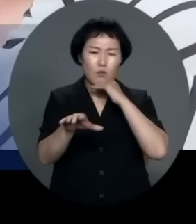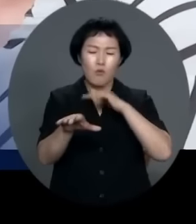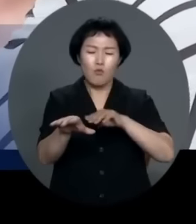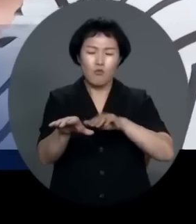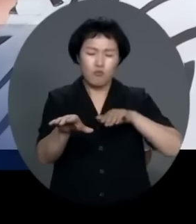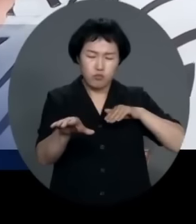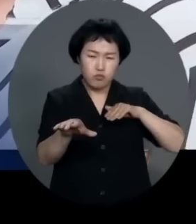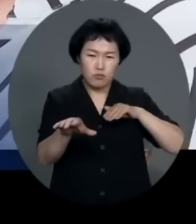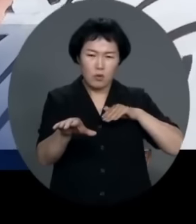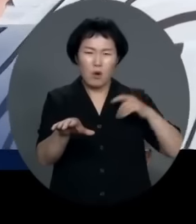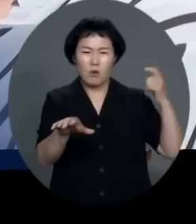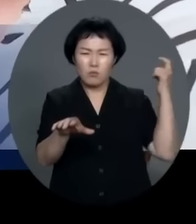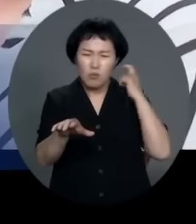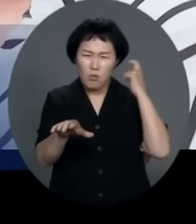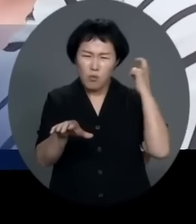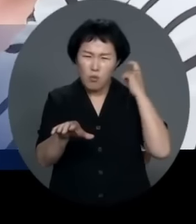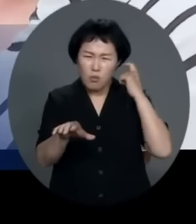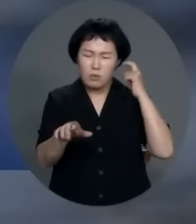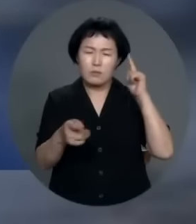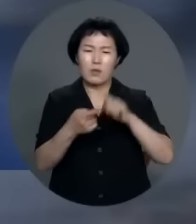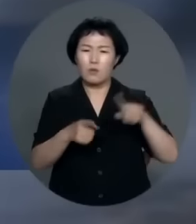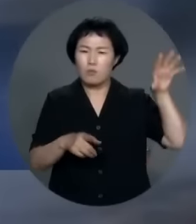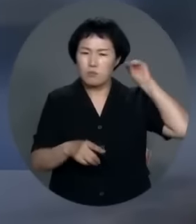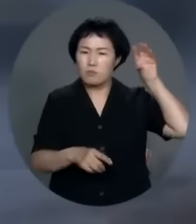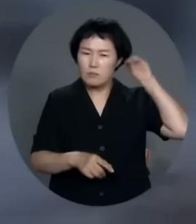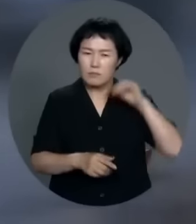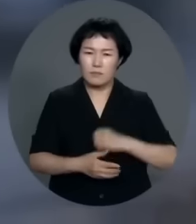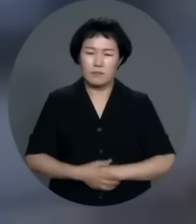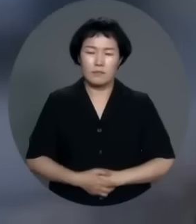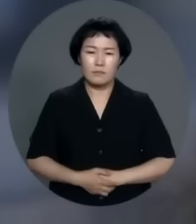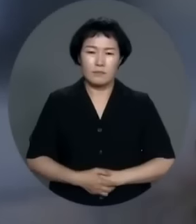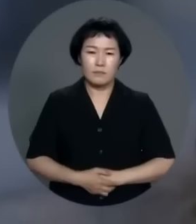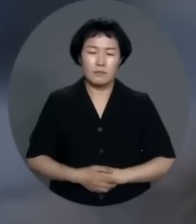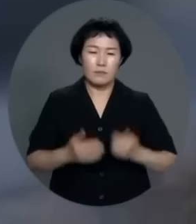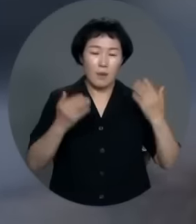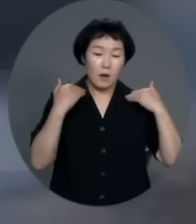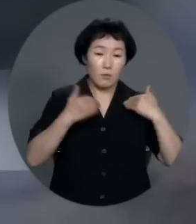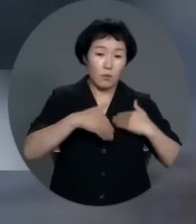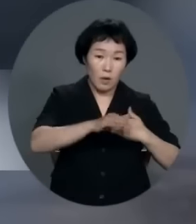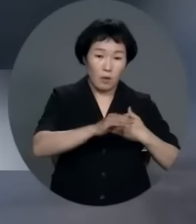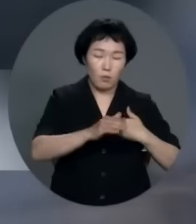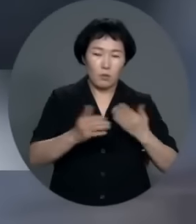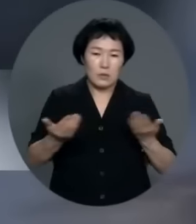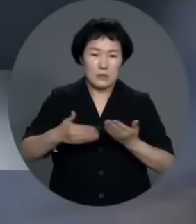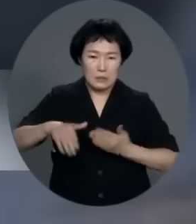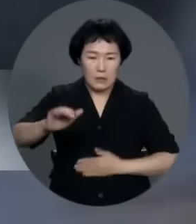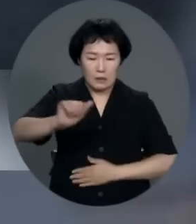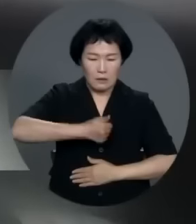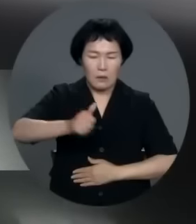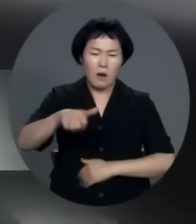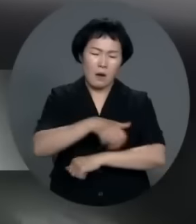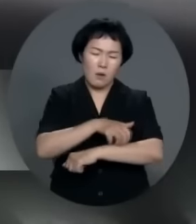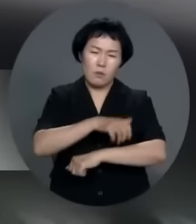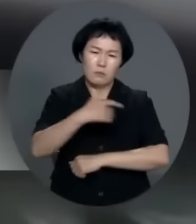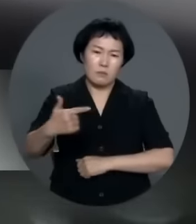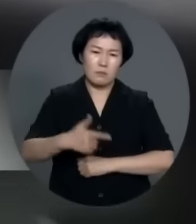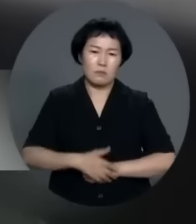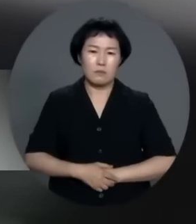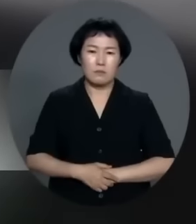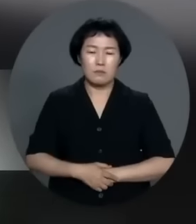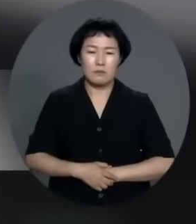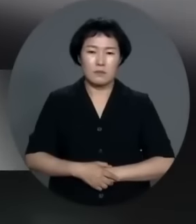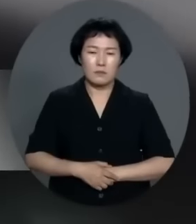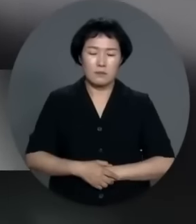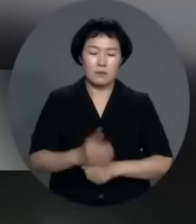후진하는 소리, 에어 빠지는 소리 이런 게 그대로 다 들리니까. 출근길과 둔굣길은 더 위험천만합니다. 적재함 길이만